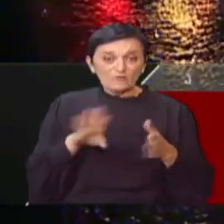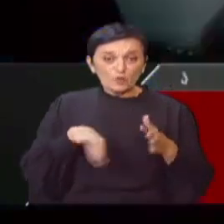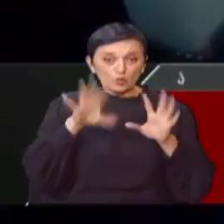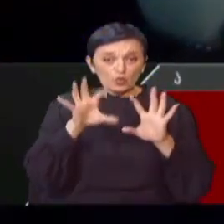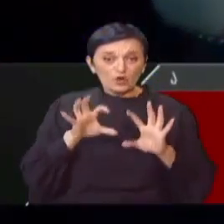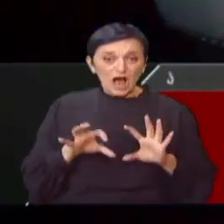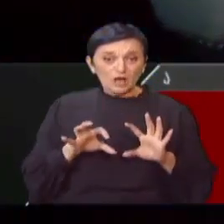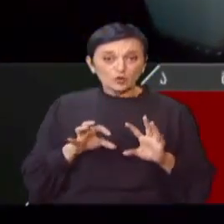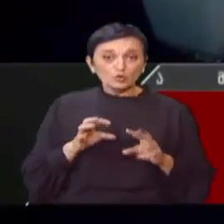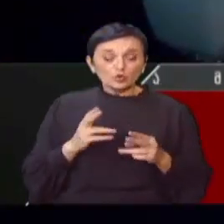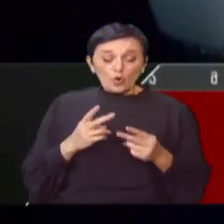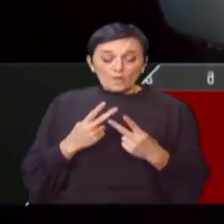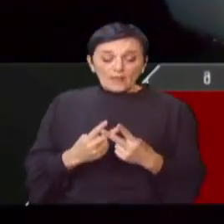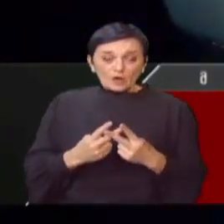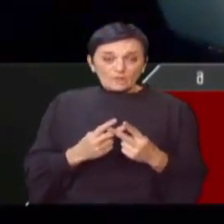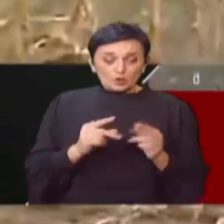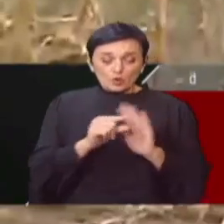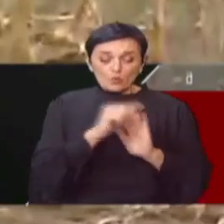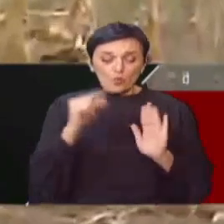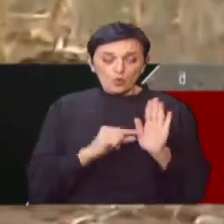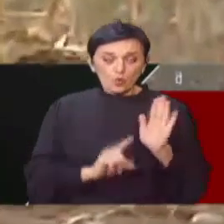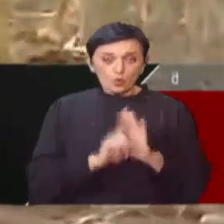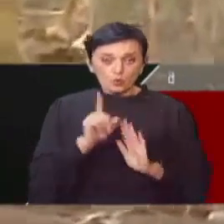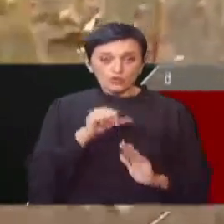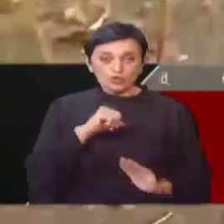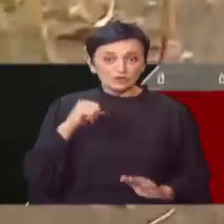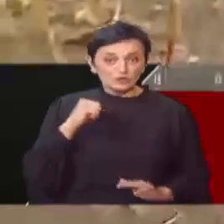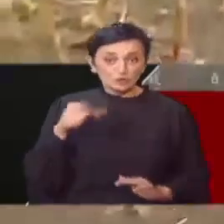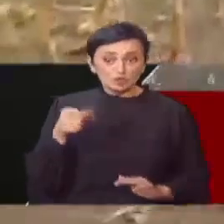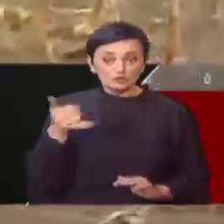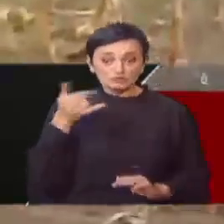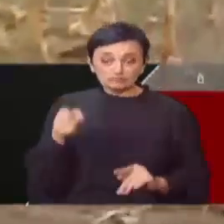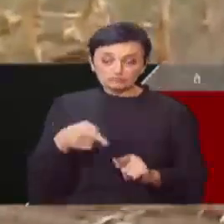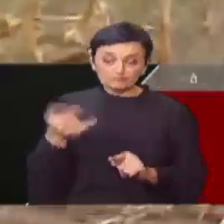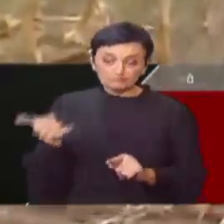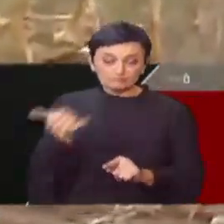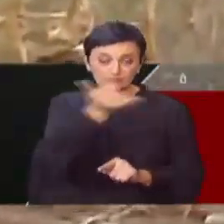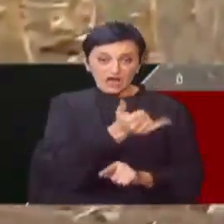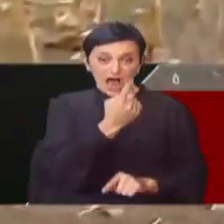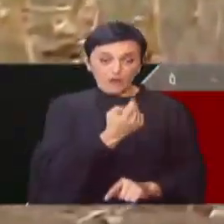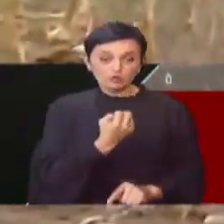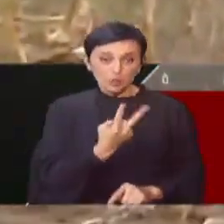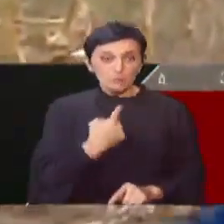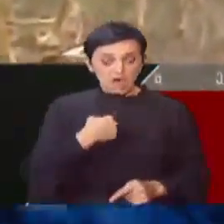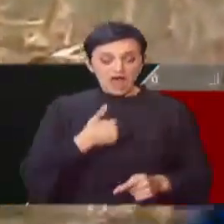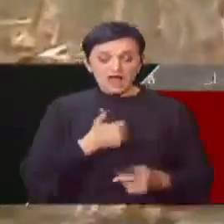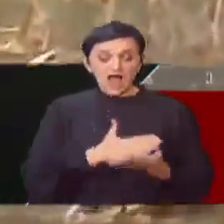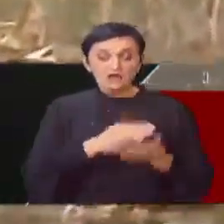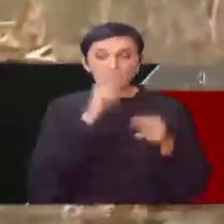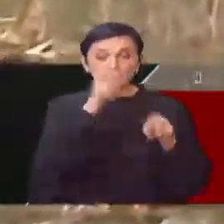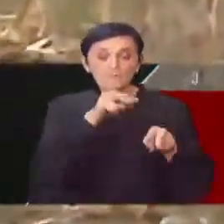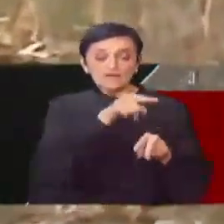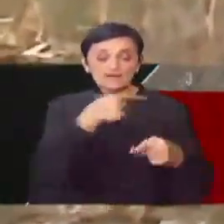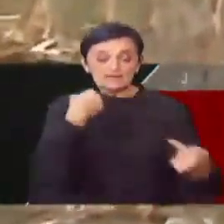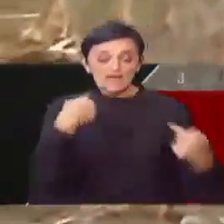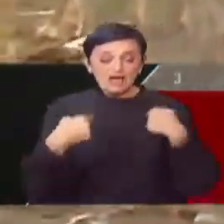უკანონოდ აღკვეთის მუხლებით დაიწყო. Თვითონ დაარეკინა სასტორმეთში. Და მე კარგად ავარო და მიხედეთ დაჭრილი